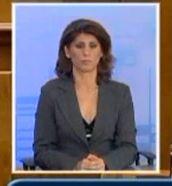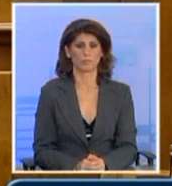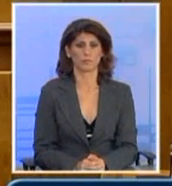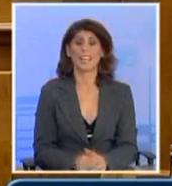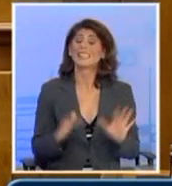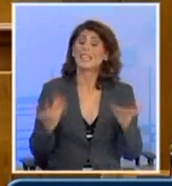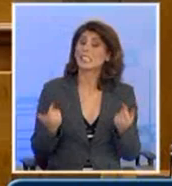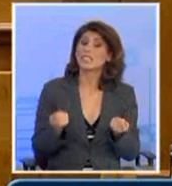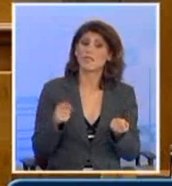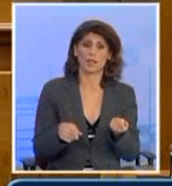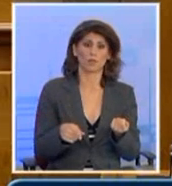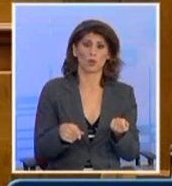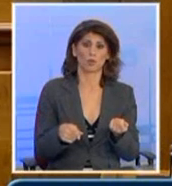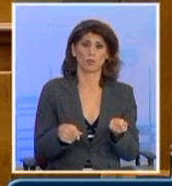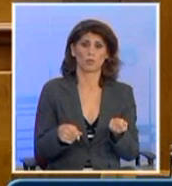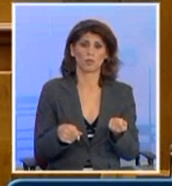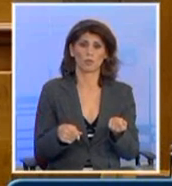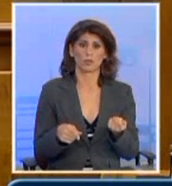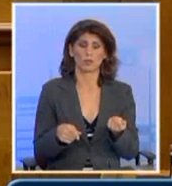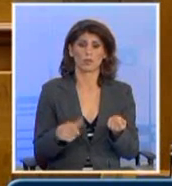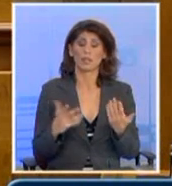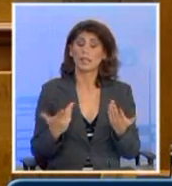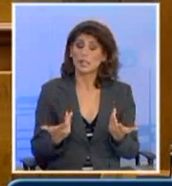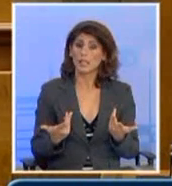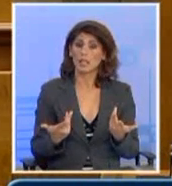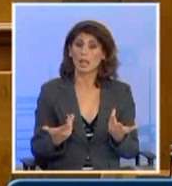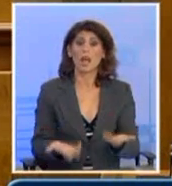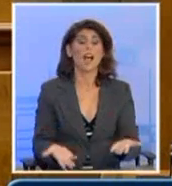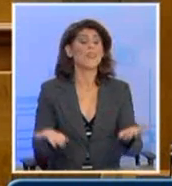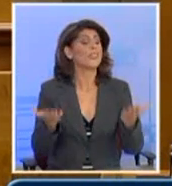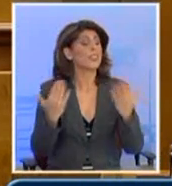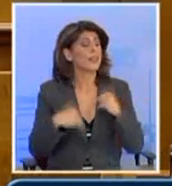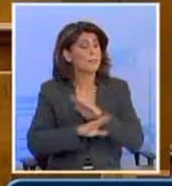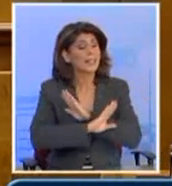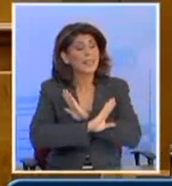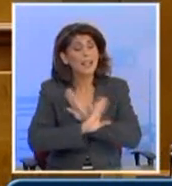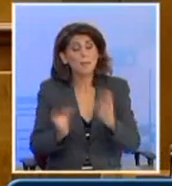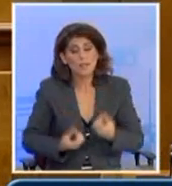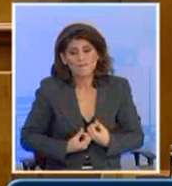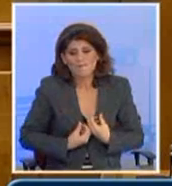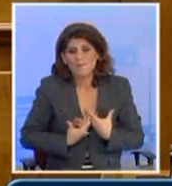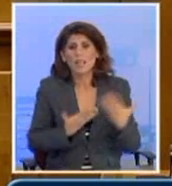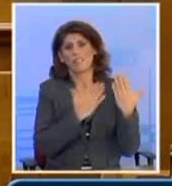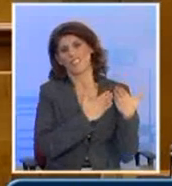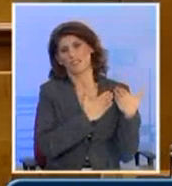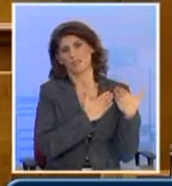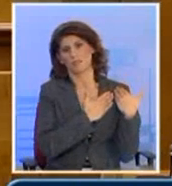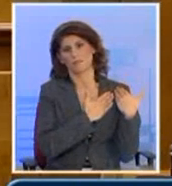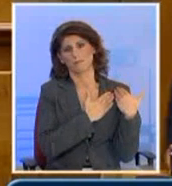Γιατί συμβαίνει αυτό? Γιατί δεν υπάρχει καμία αίσθηση ευθύνης.